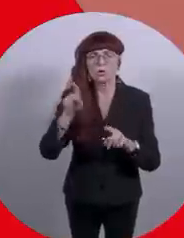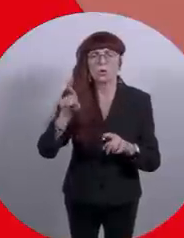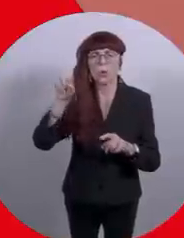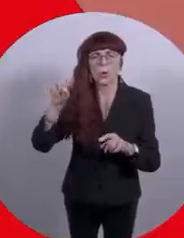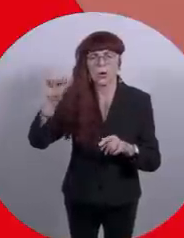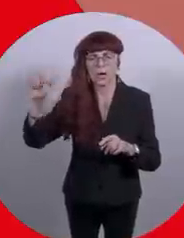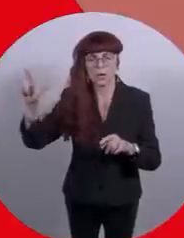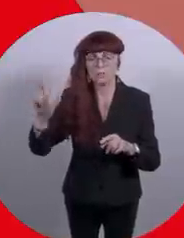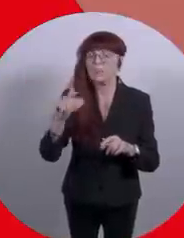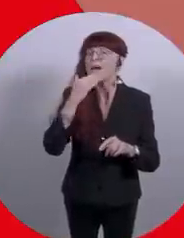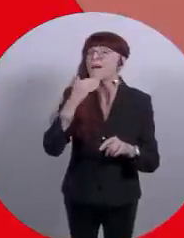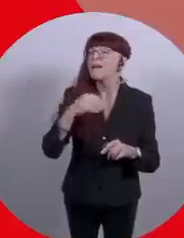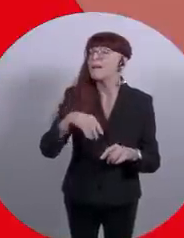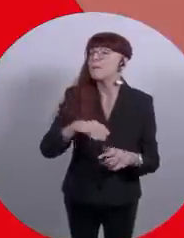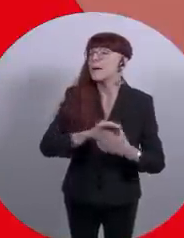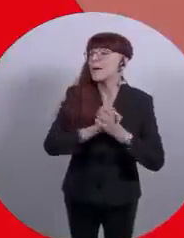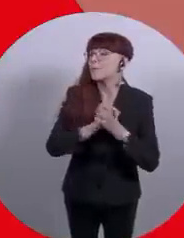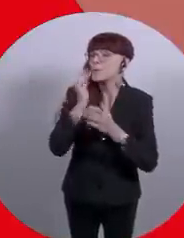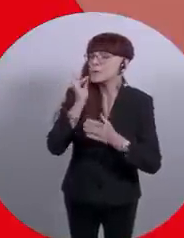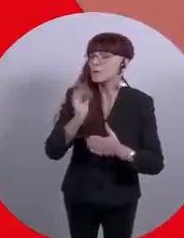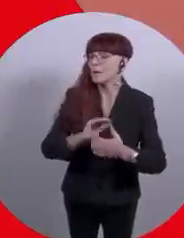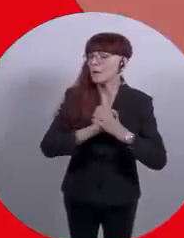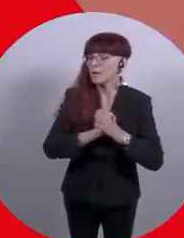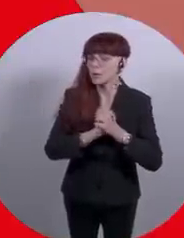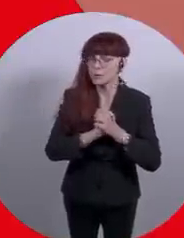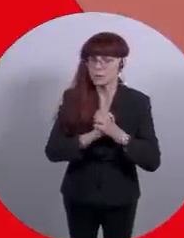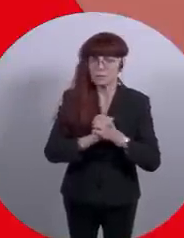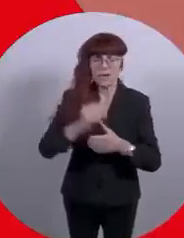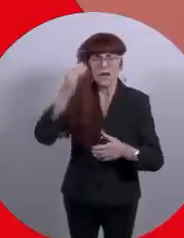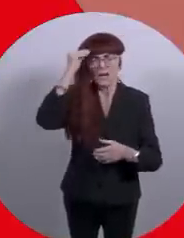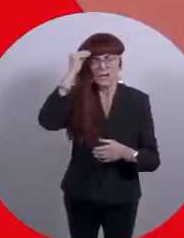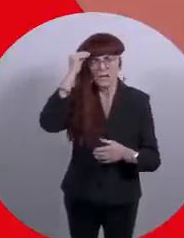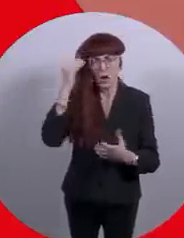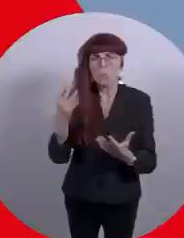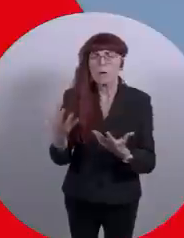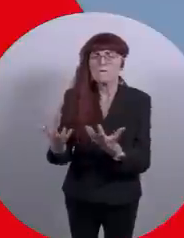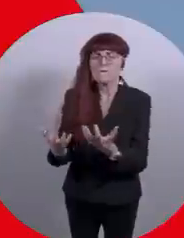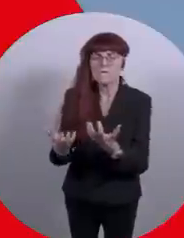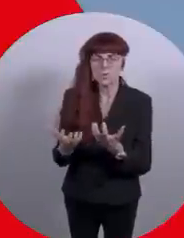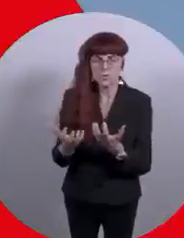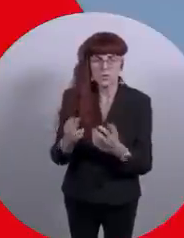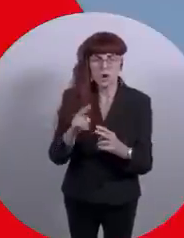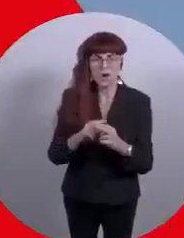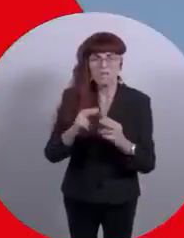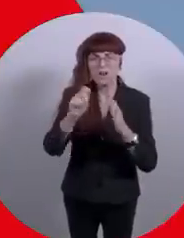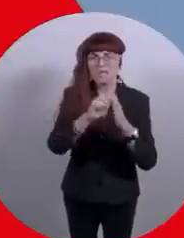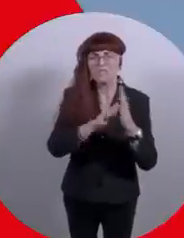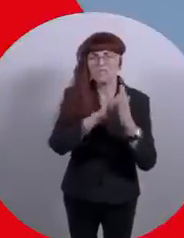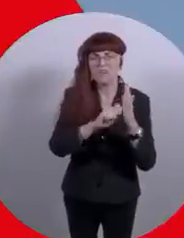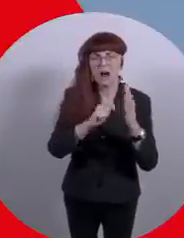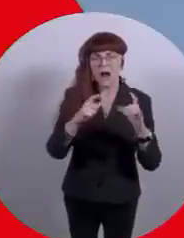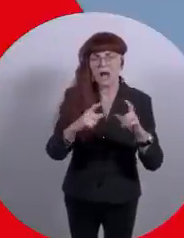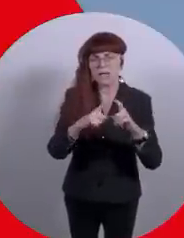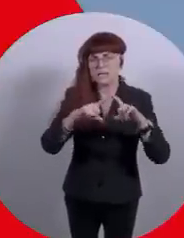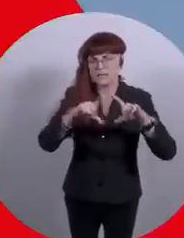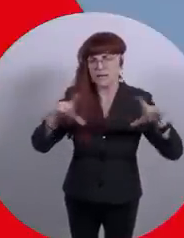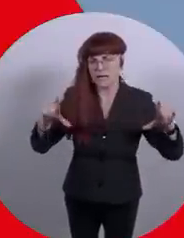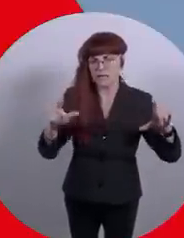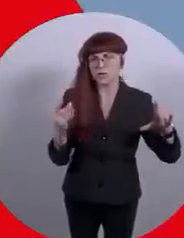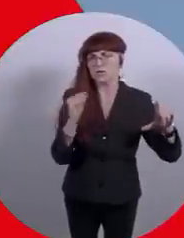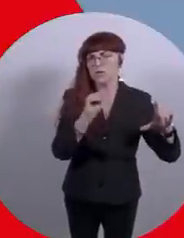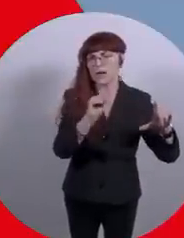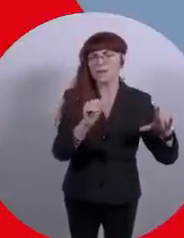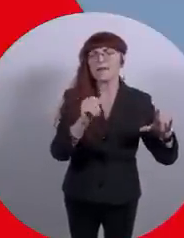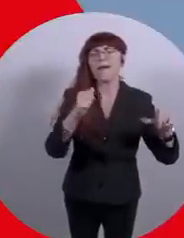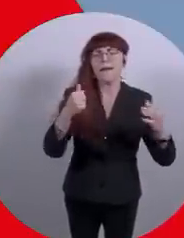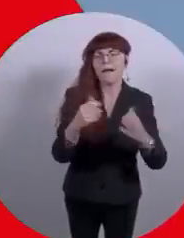Genossen ich glaube der Wunsch wenn heute auf dem Wahlzettel stehen würde Einheit und Geschlossenheit würde